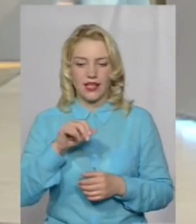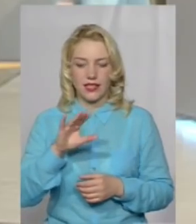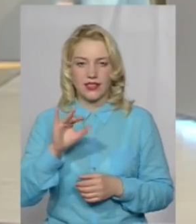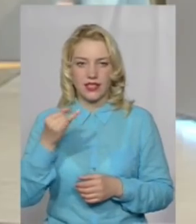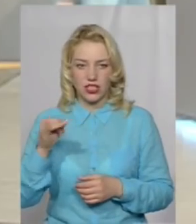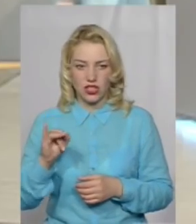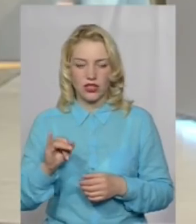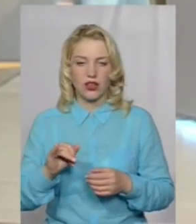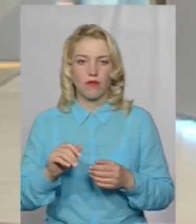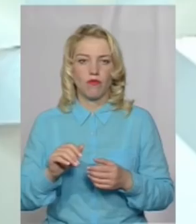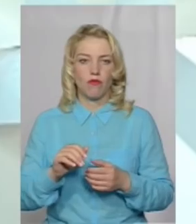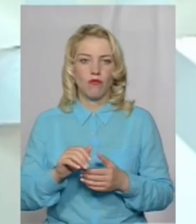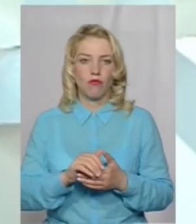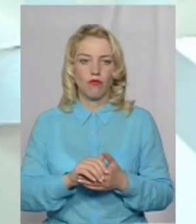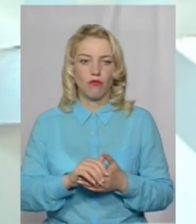лісогосподарського підприємства